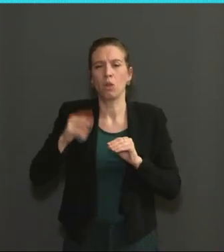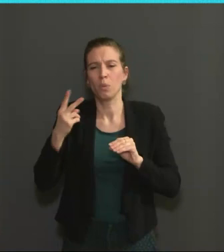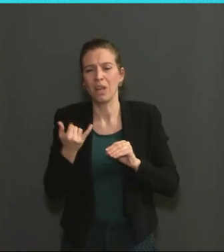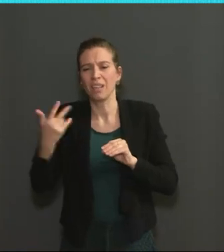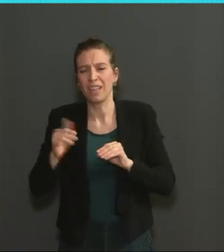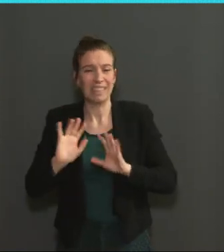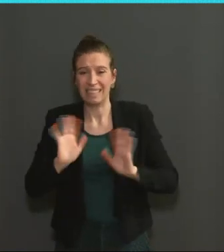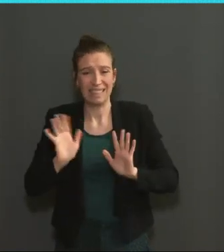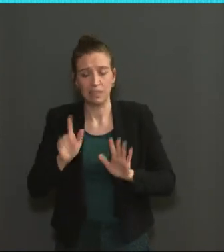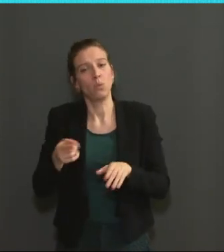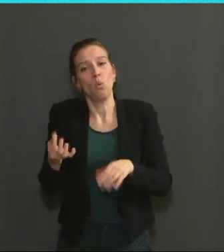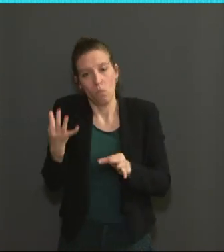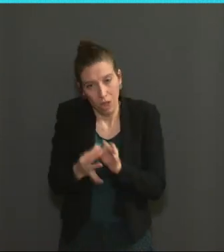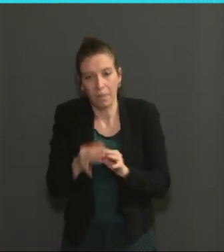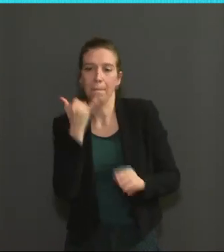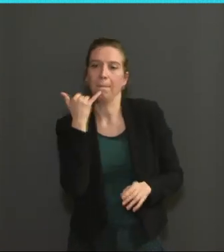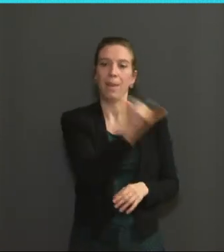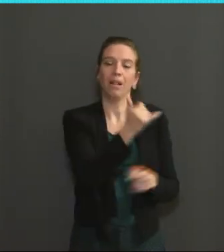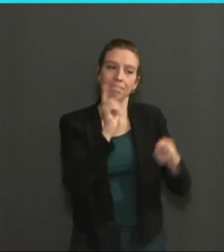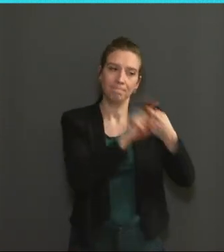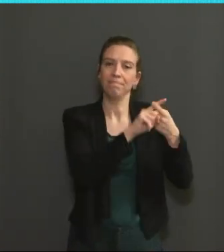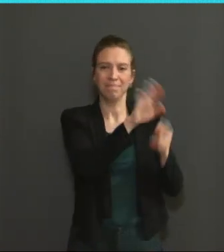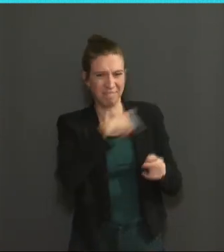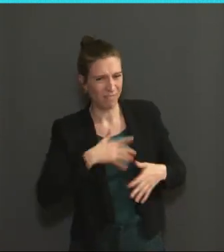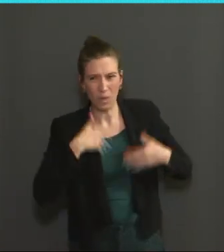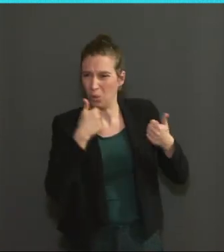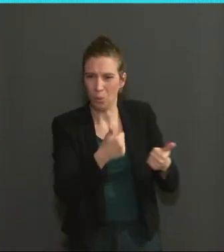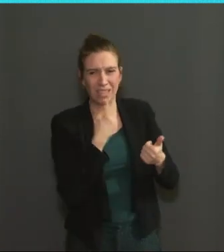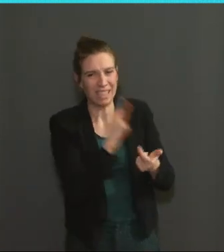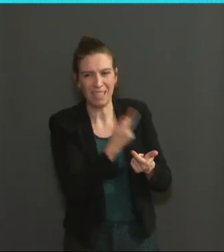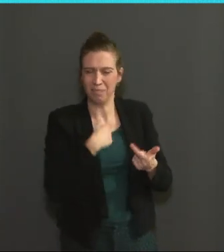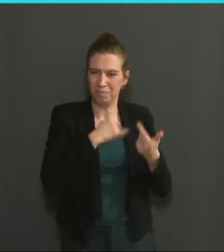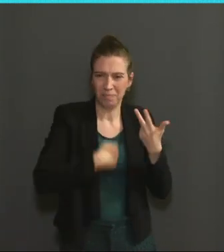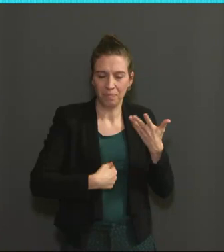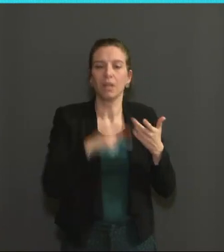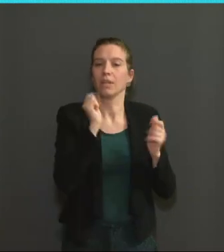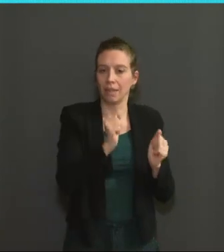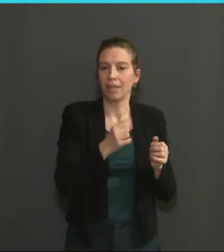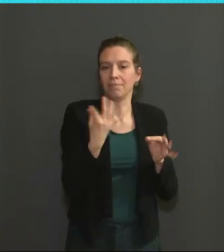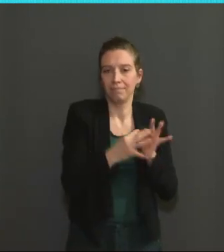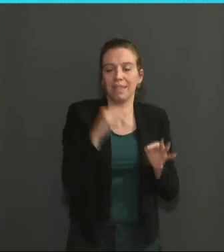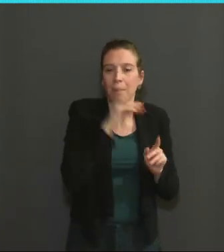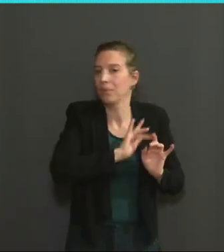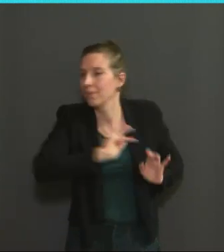contacteren hoe sneller we ons laten testen hoe beter we het virus kunnen